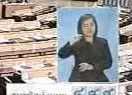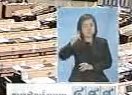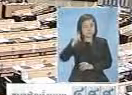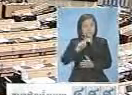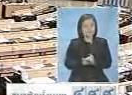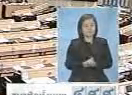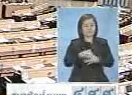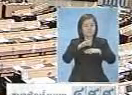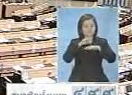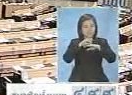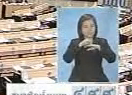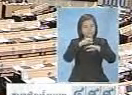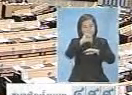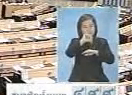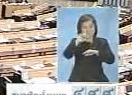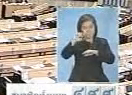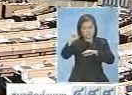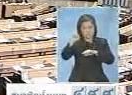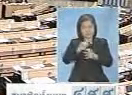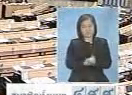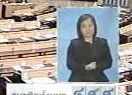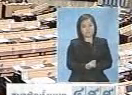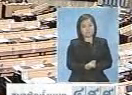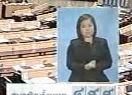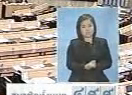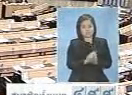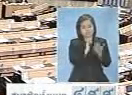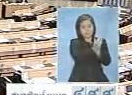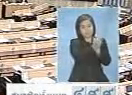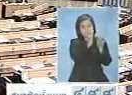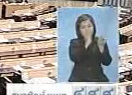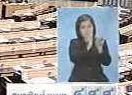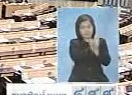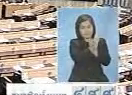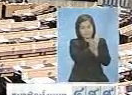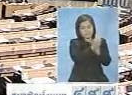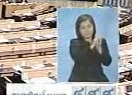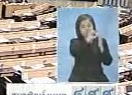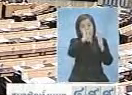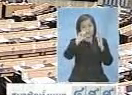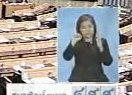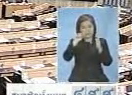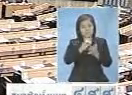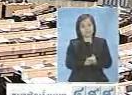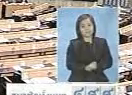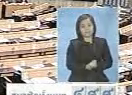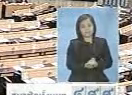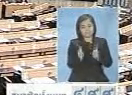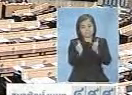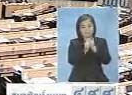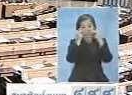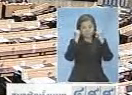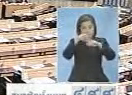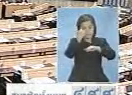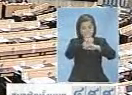ส.ส.แบบสัดส่วนพรรคเพื่อไทยในฐานะรองนายกรัฐมนตรีและรัฐมนตรีว่าการกระทรวงการต่างประเทศ